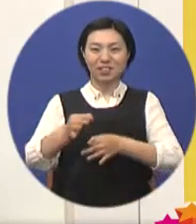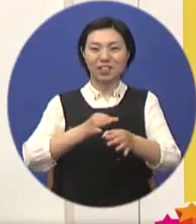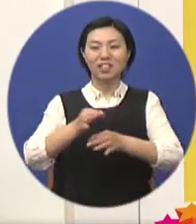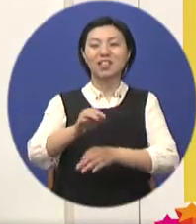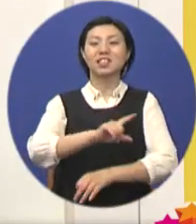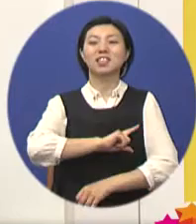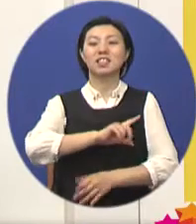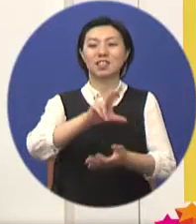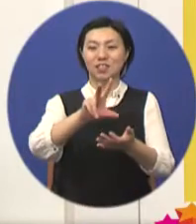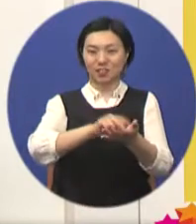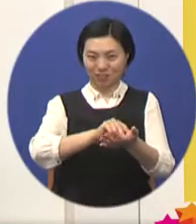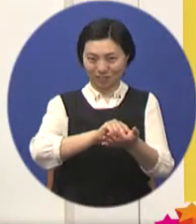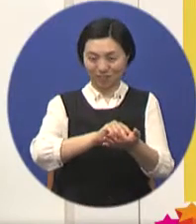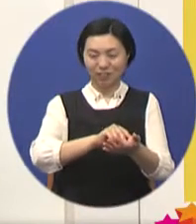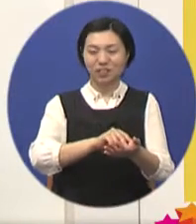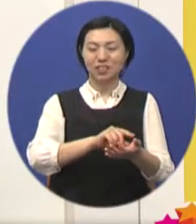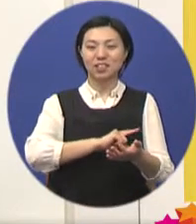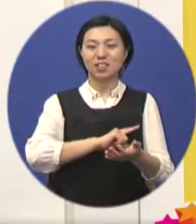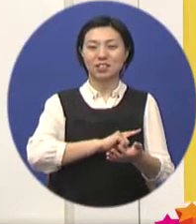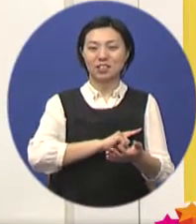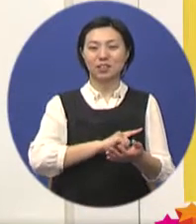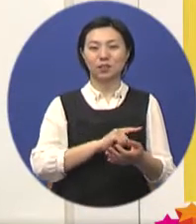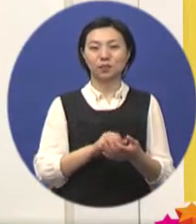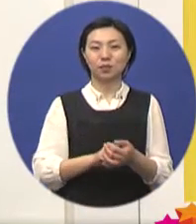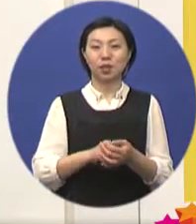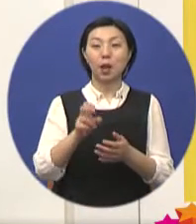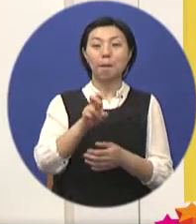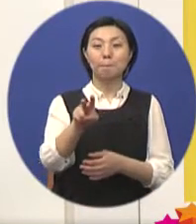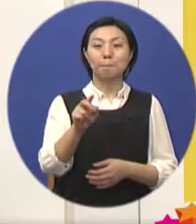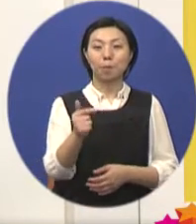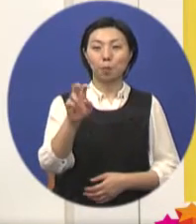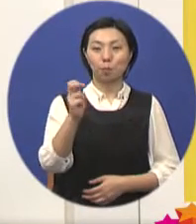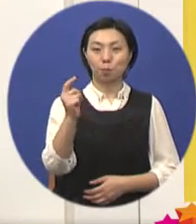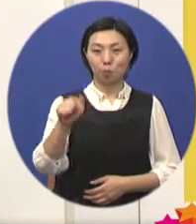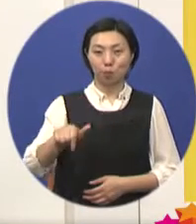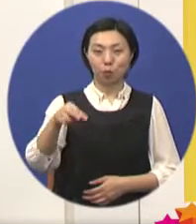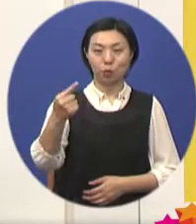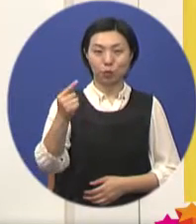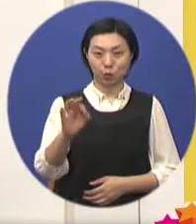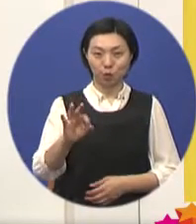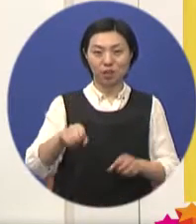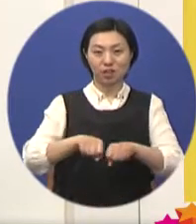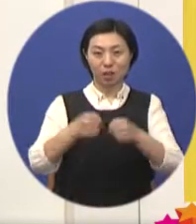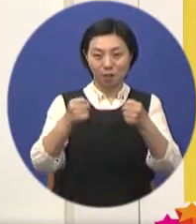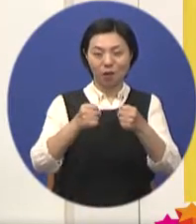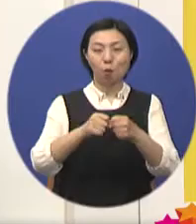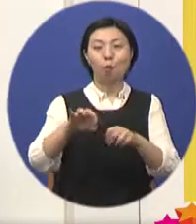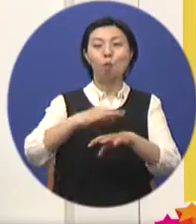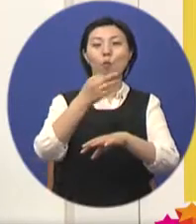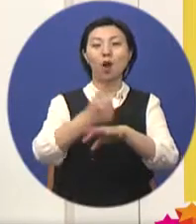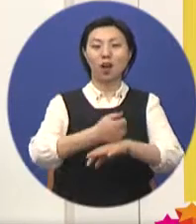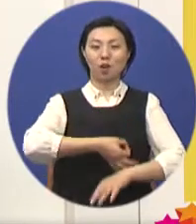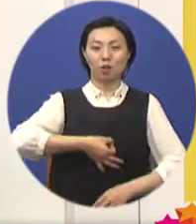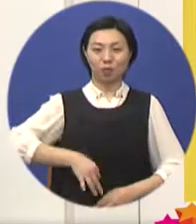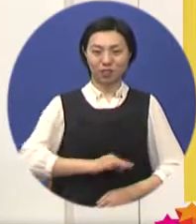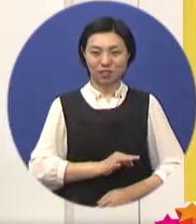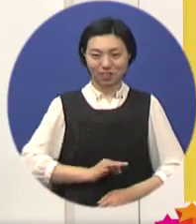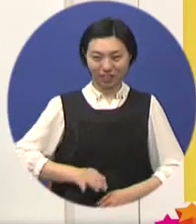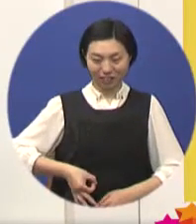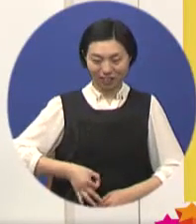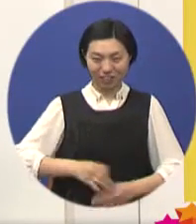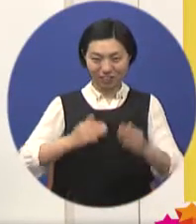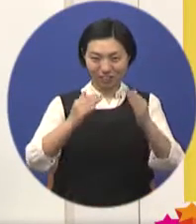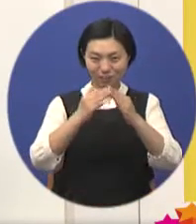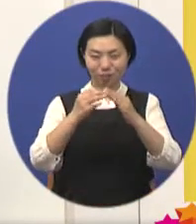감사하다고 전해드리고 네. 싶어요. 네. 네. 그 면목동에 사시는 분들은 그 네. 대박 왕곱창집에 좀 많이 네.